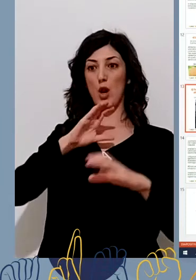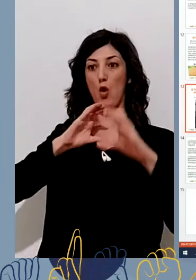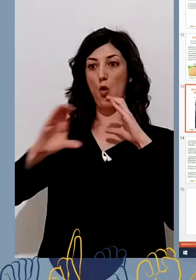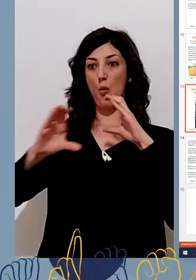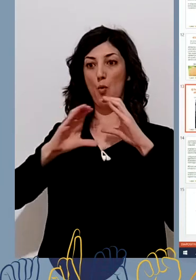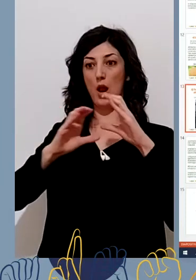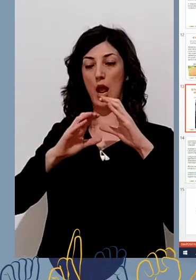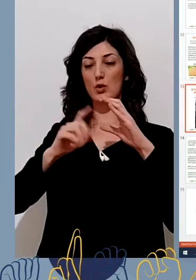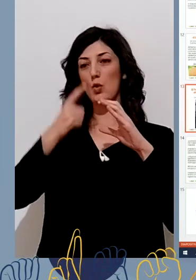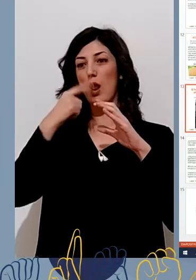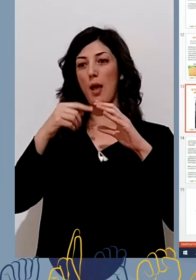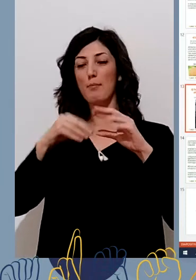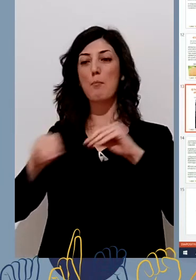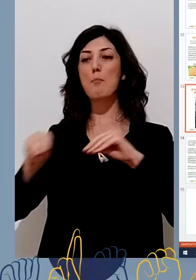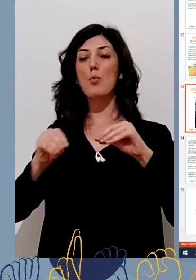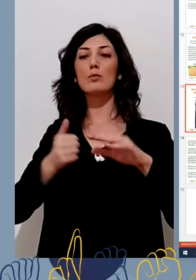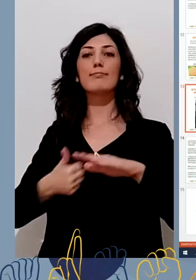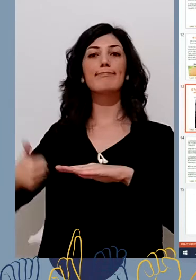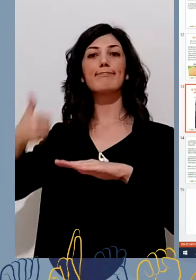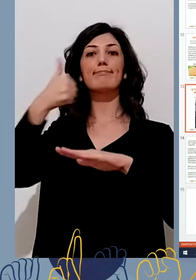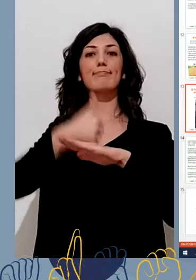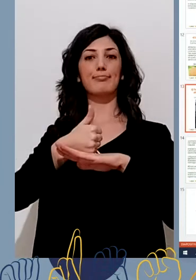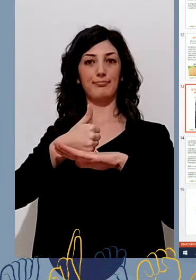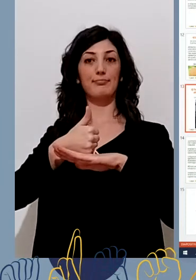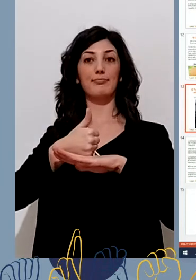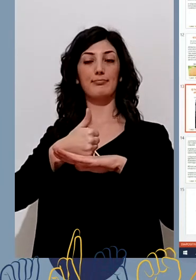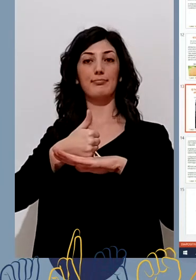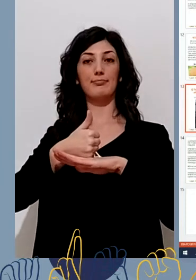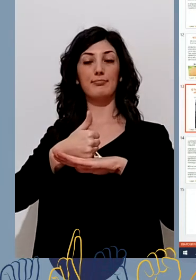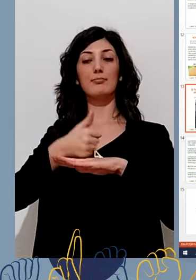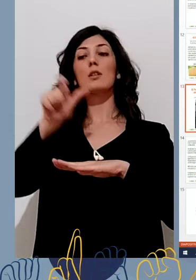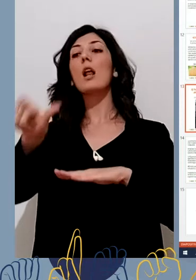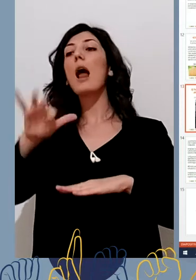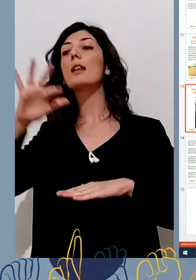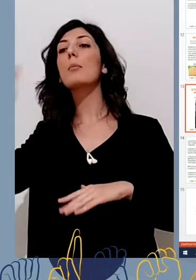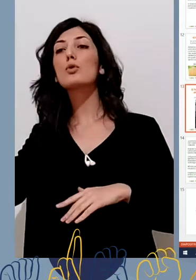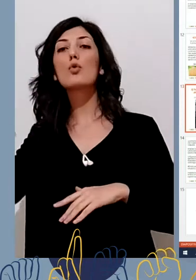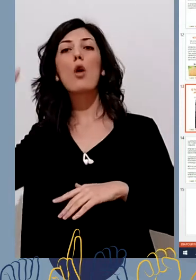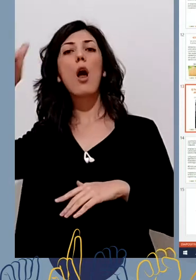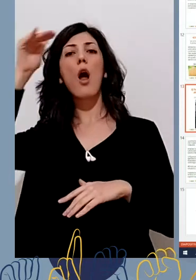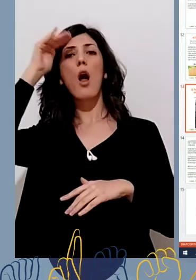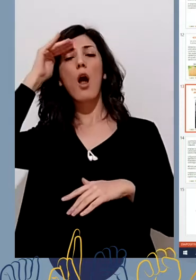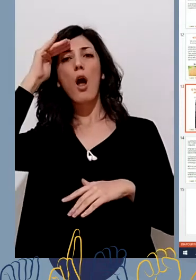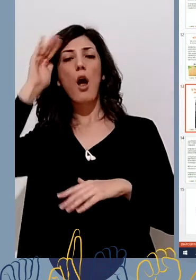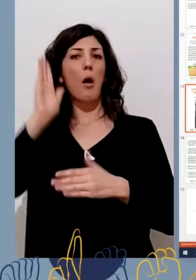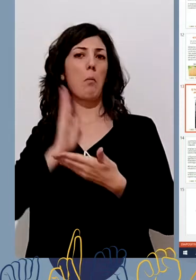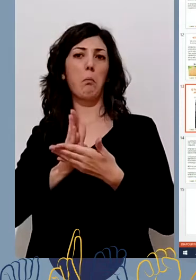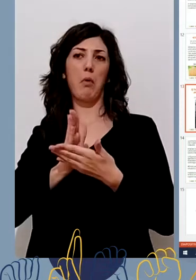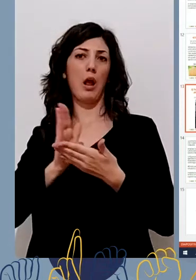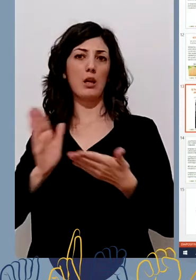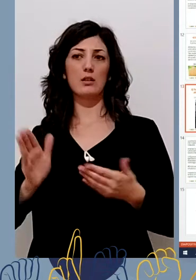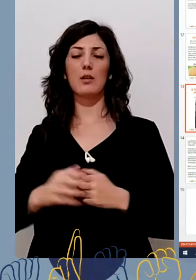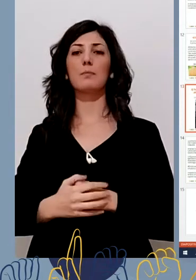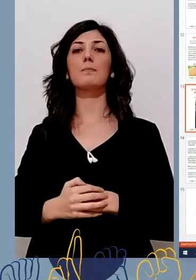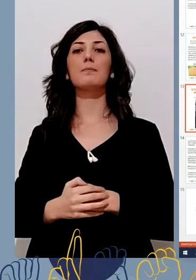posizione up, ovvero di dominanza, e l'altra persona una posizione down, ovvero che riceve